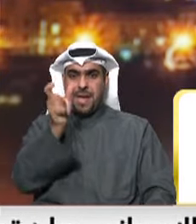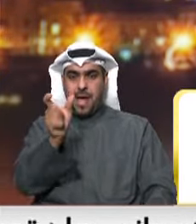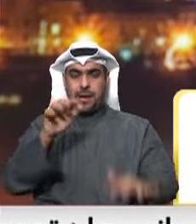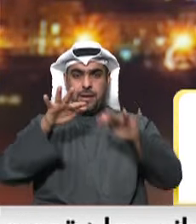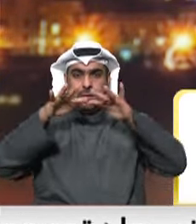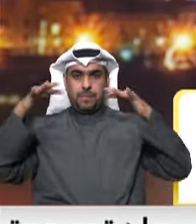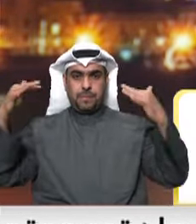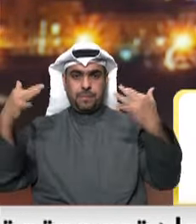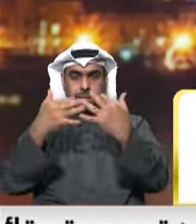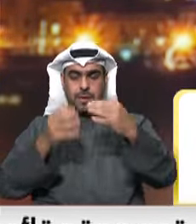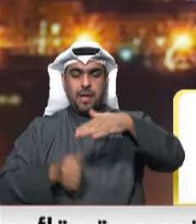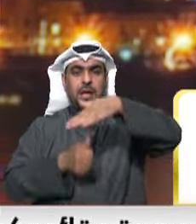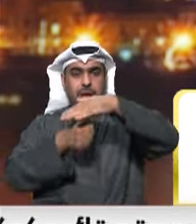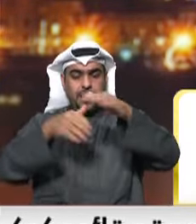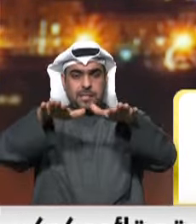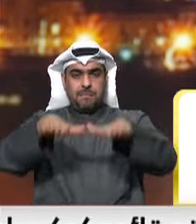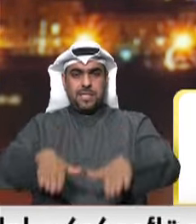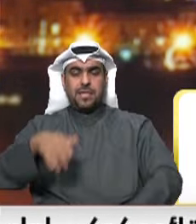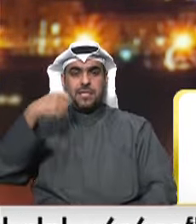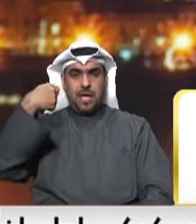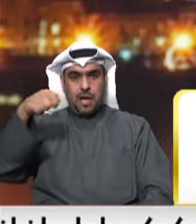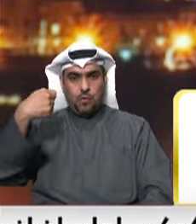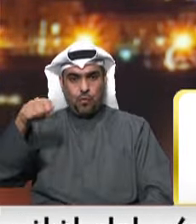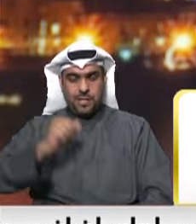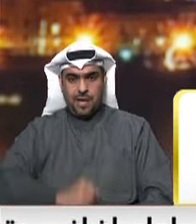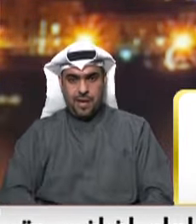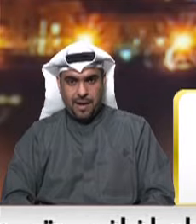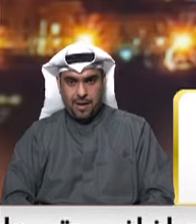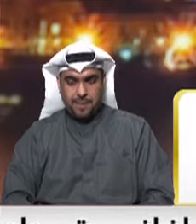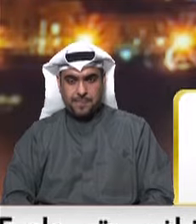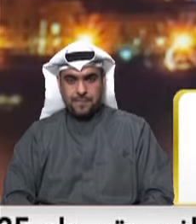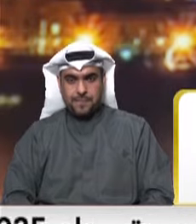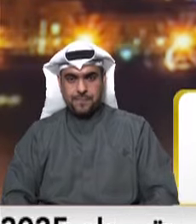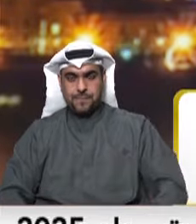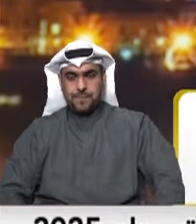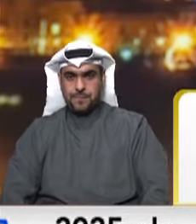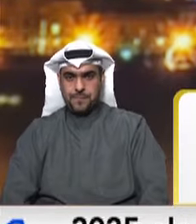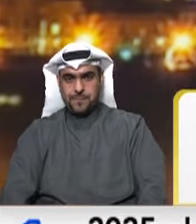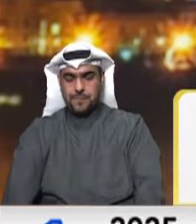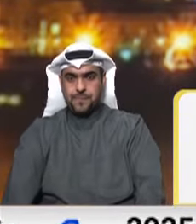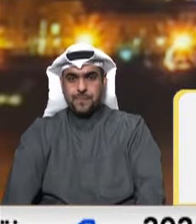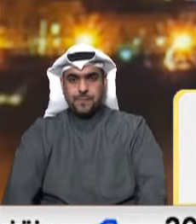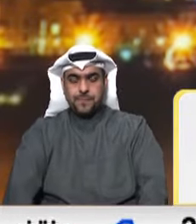الدكتور محمد صباح السالم الصباح رئيس مجلس